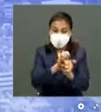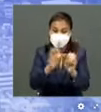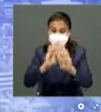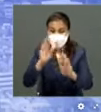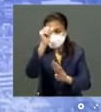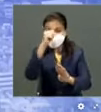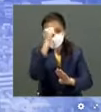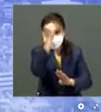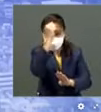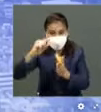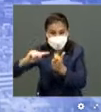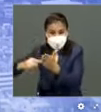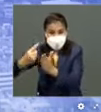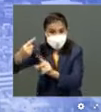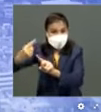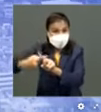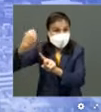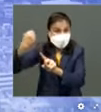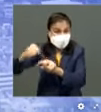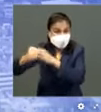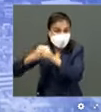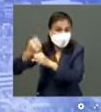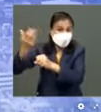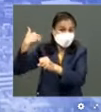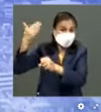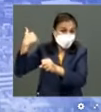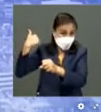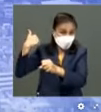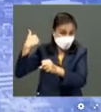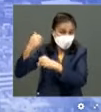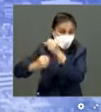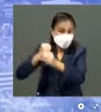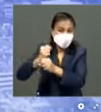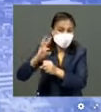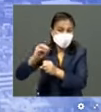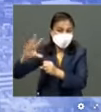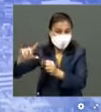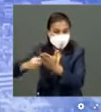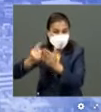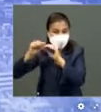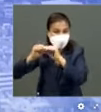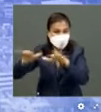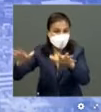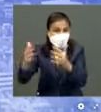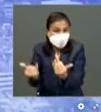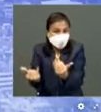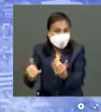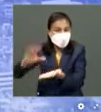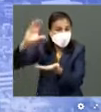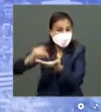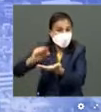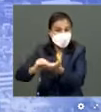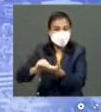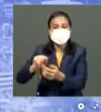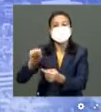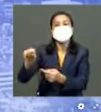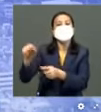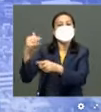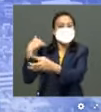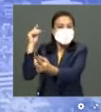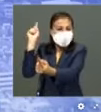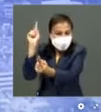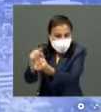ที่อินเดียตั้งแต่ตุลาคมปีที่แล้วนะคะ2563และตอนนี้เริ่มมีการรายงานไปยังปากีสถานบังคล